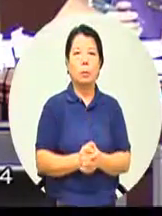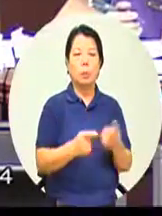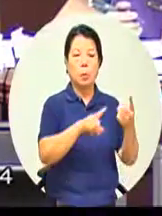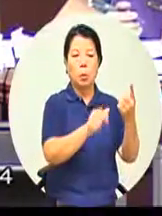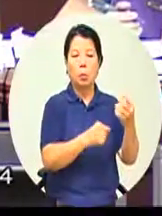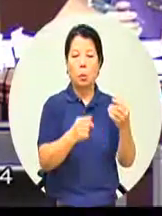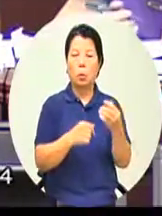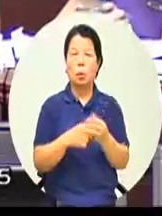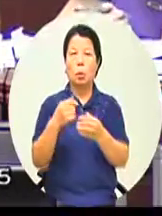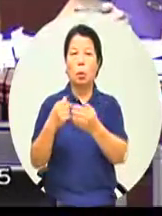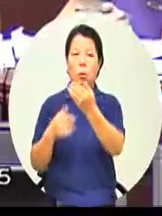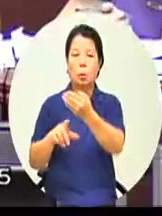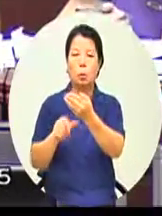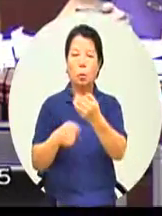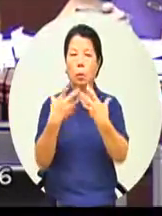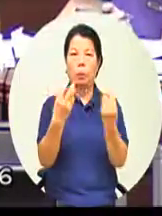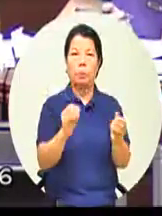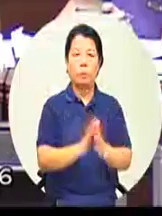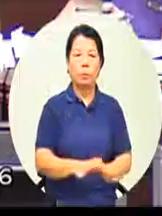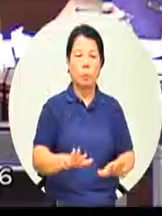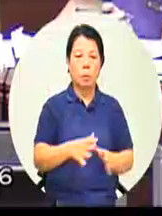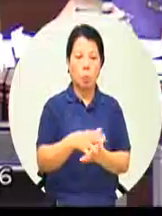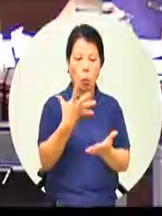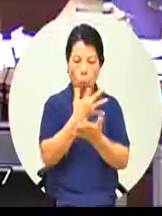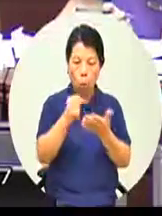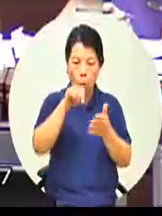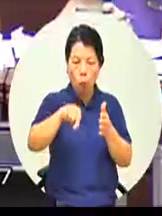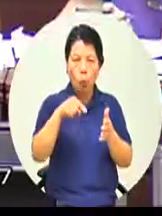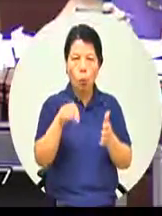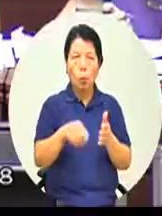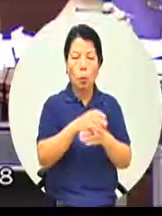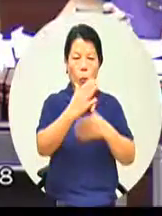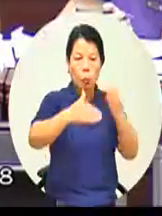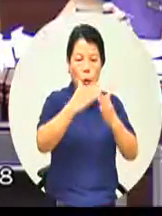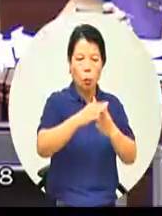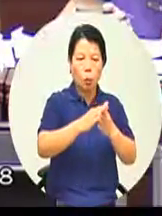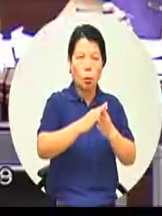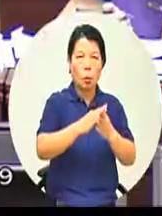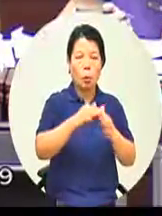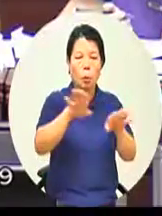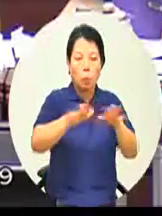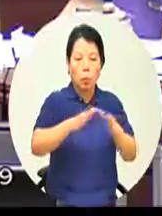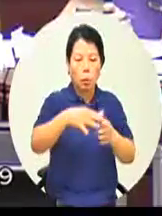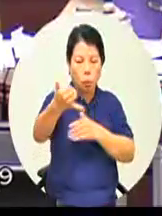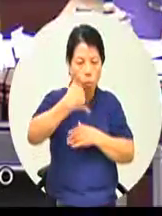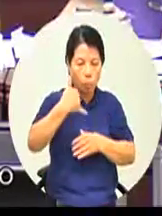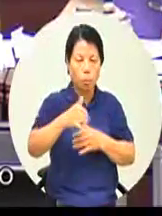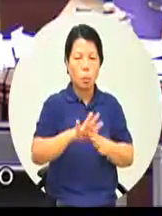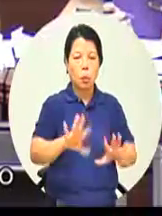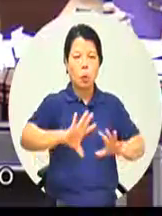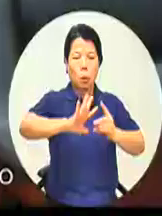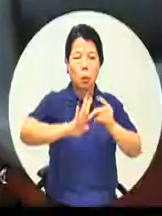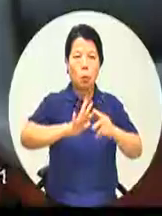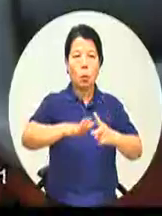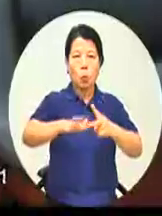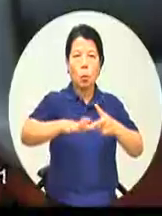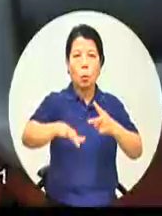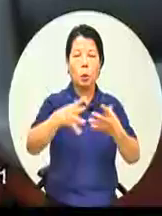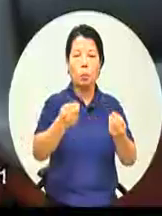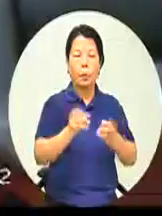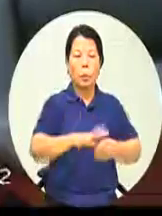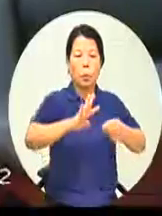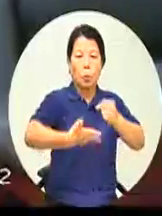我们的数据没有，所以这个是从我们的军训室校安通报来的。国小的部分，国